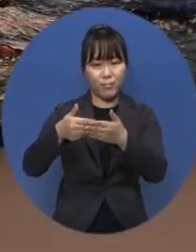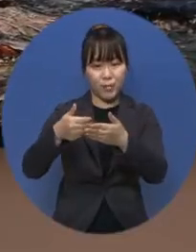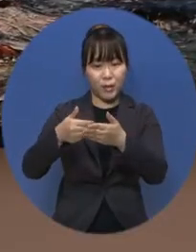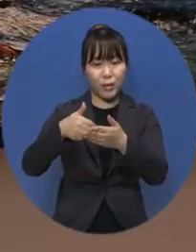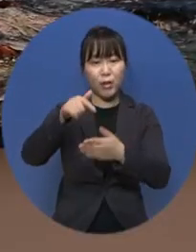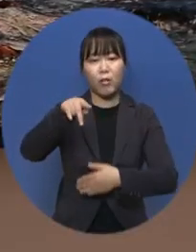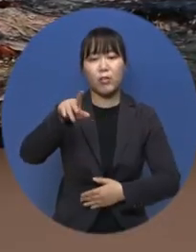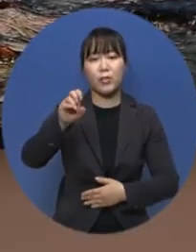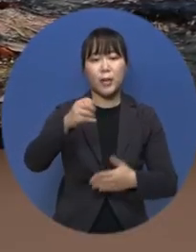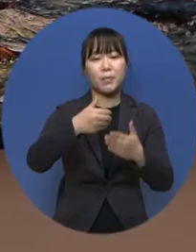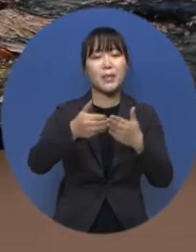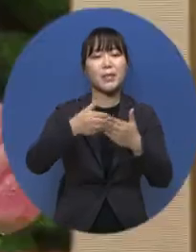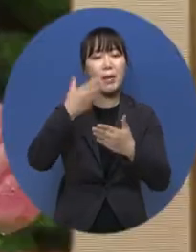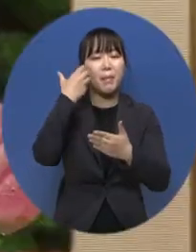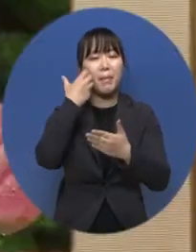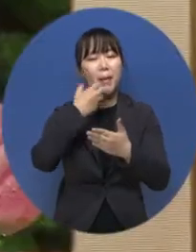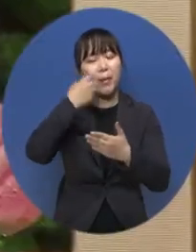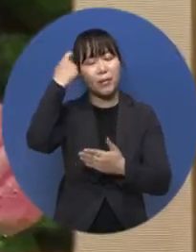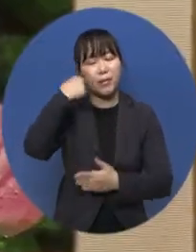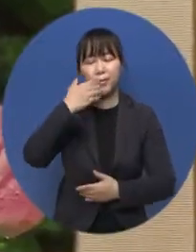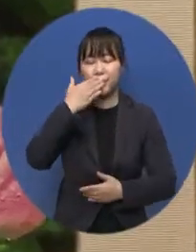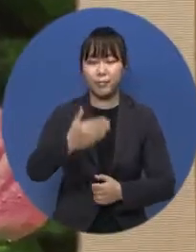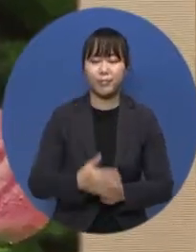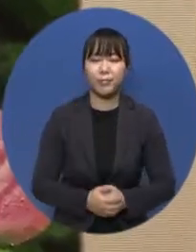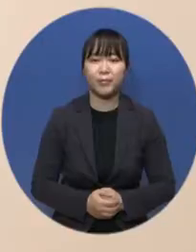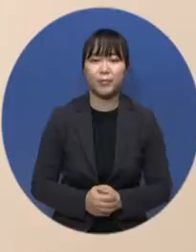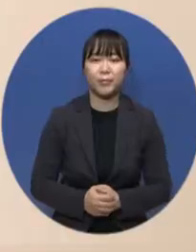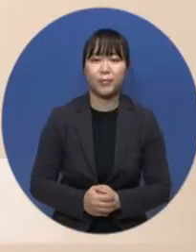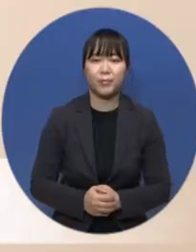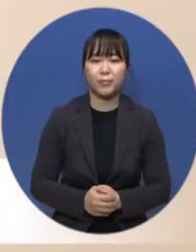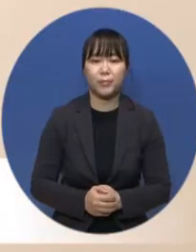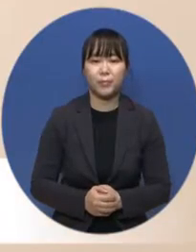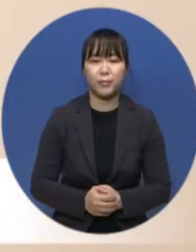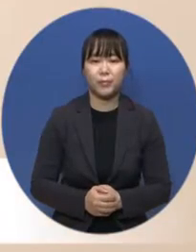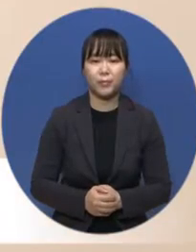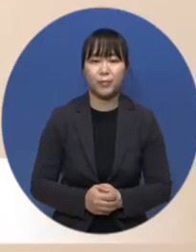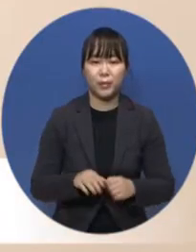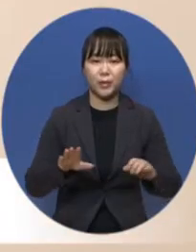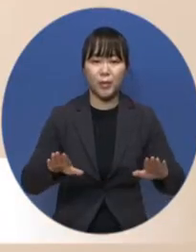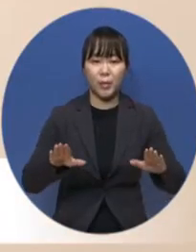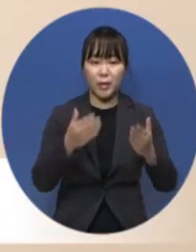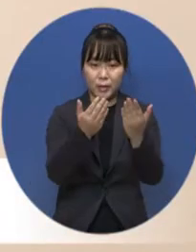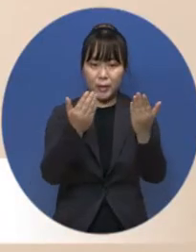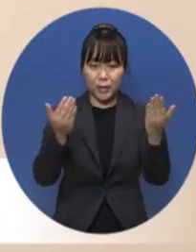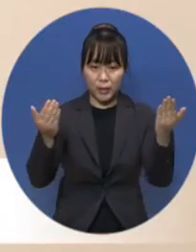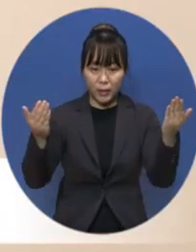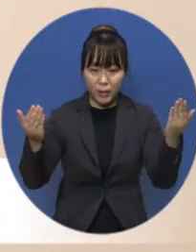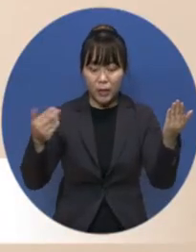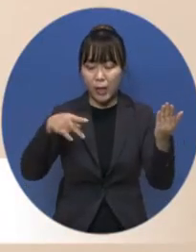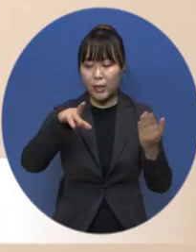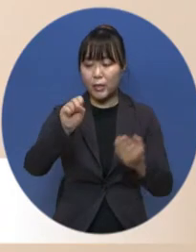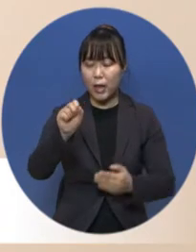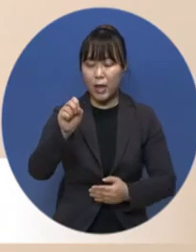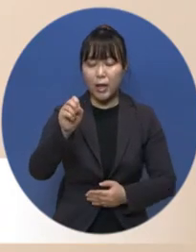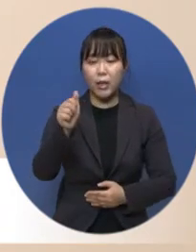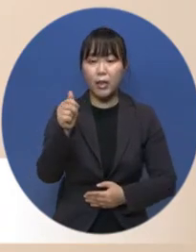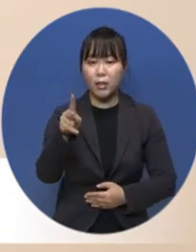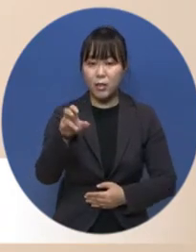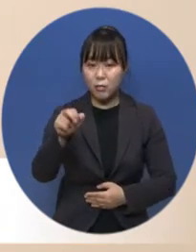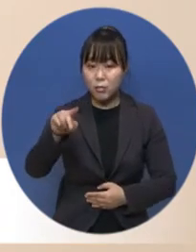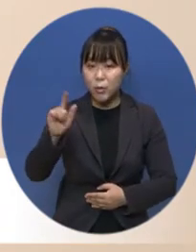구상 미술의 매력을 한껏 느낄 수 있습니다. 이번에 전시되고 있는 상형전은